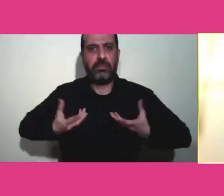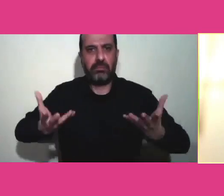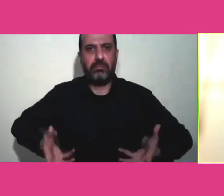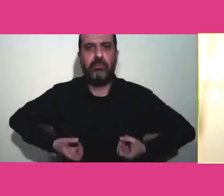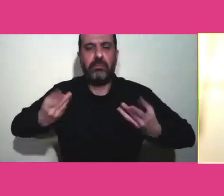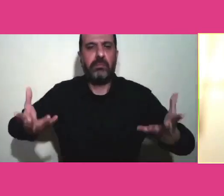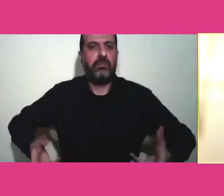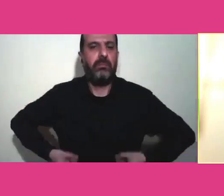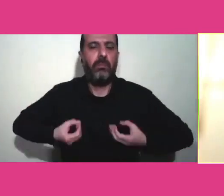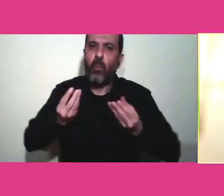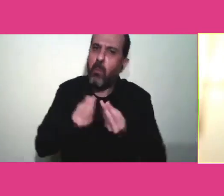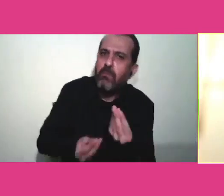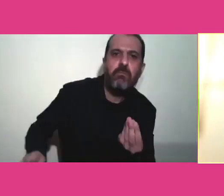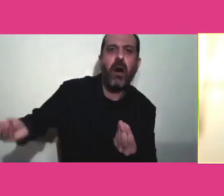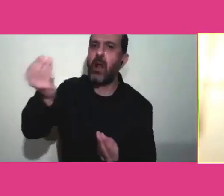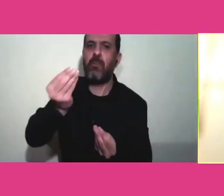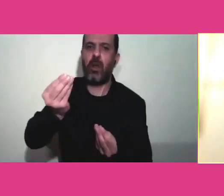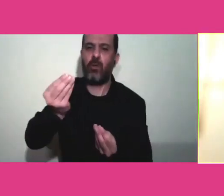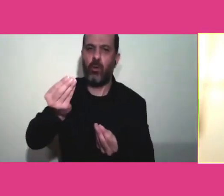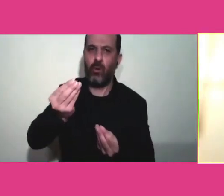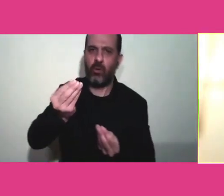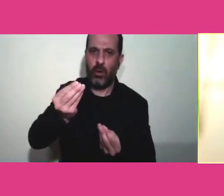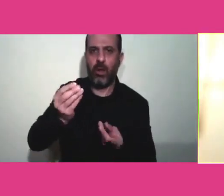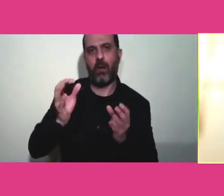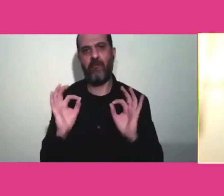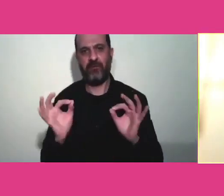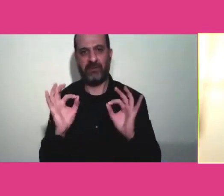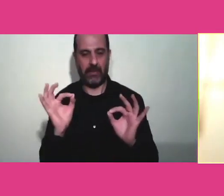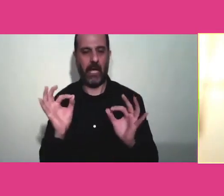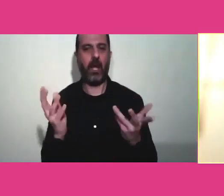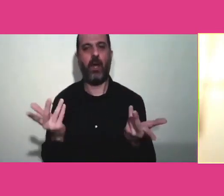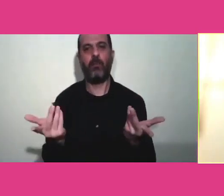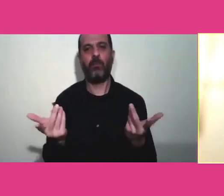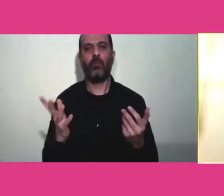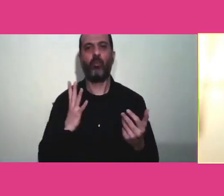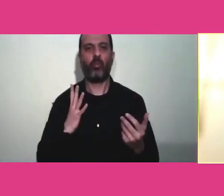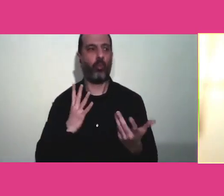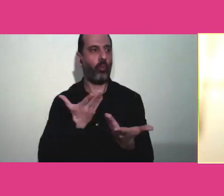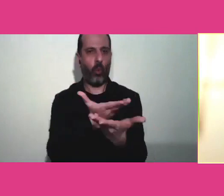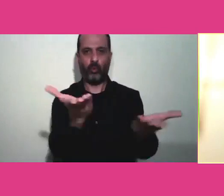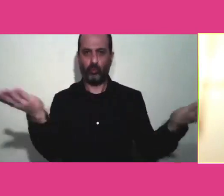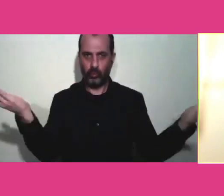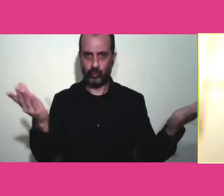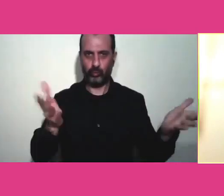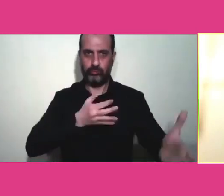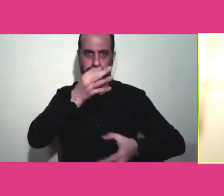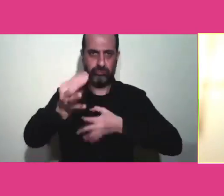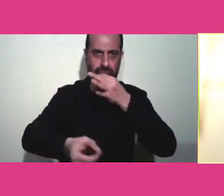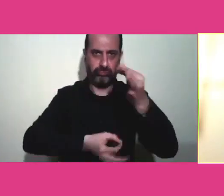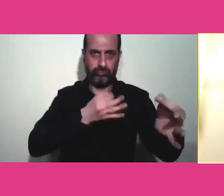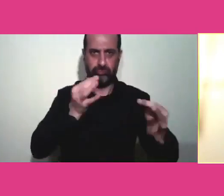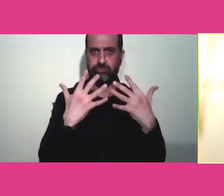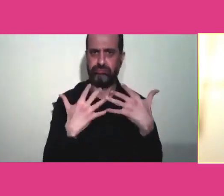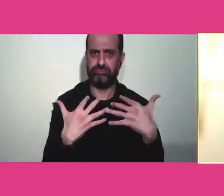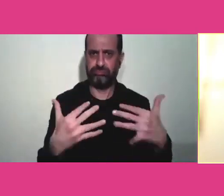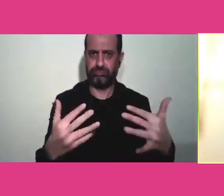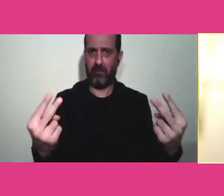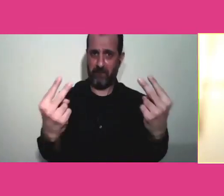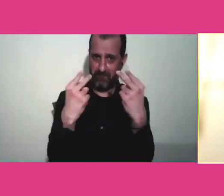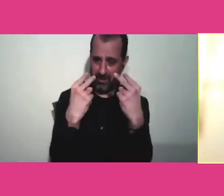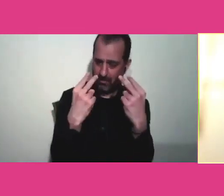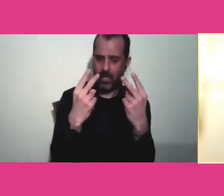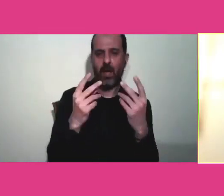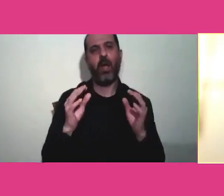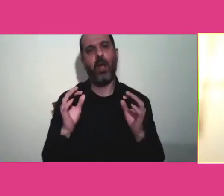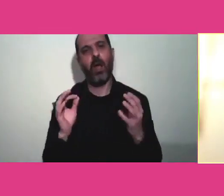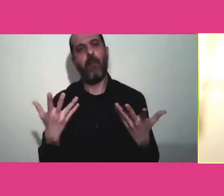προφανώς, το ότι έχεις ένα κοινό και ένα αντίκτυπο, έχει και σου